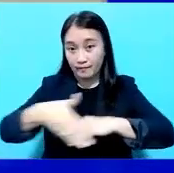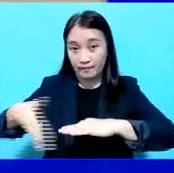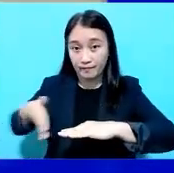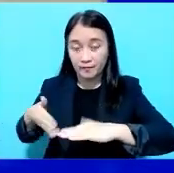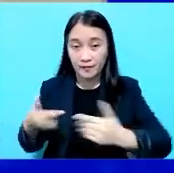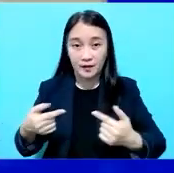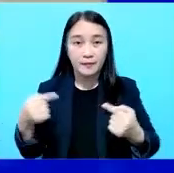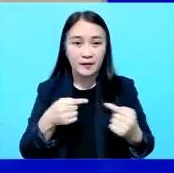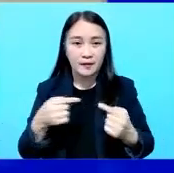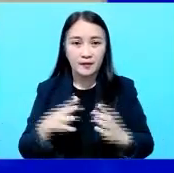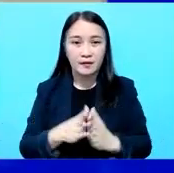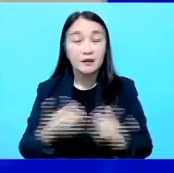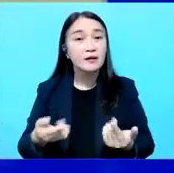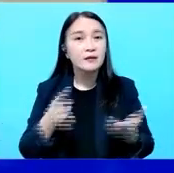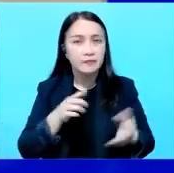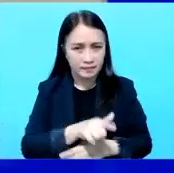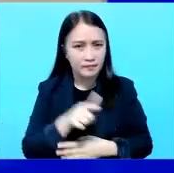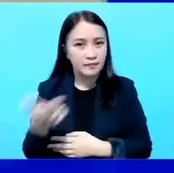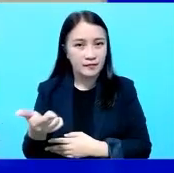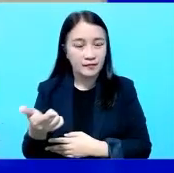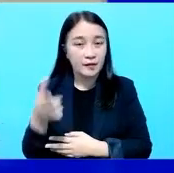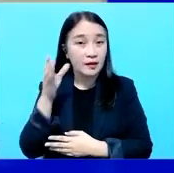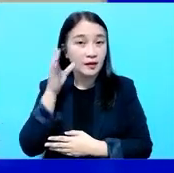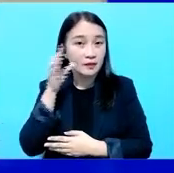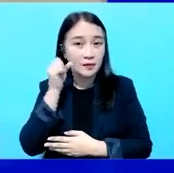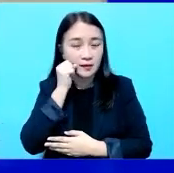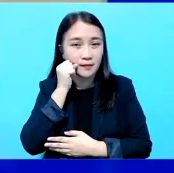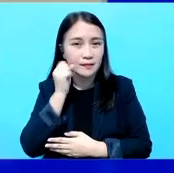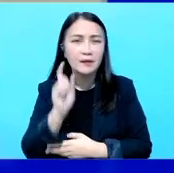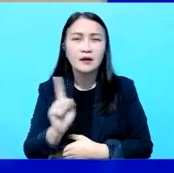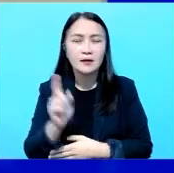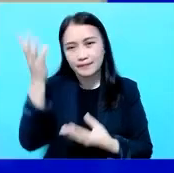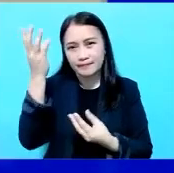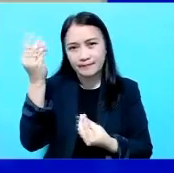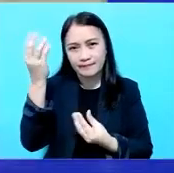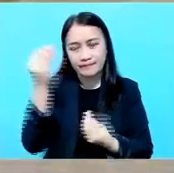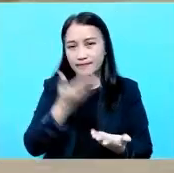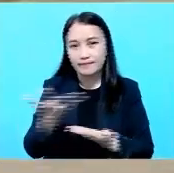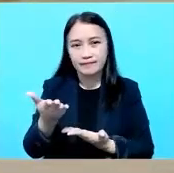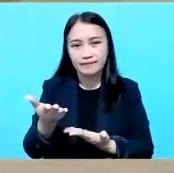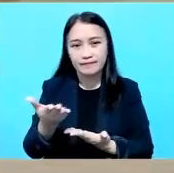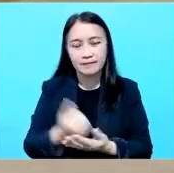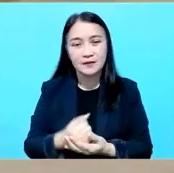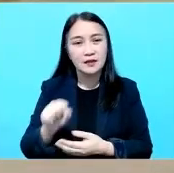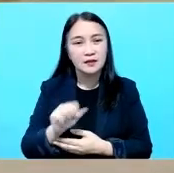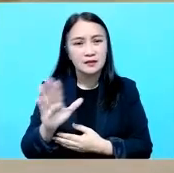nasa frontline ang balitang yan, si Camille Samonte. Camille, ano ang latest sa ASEAN Summit?